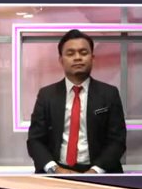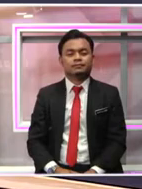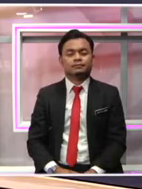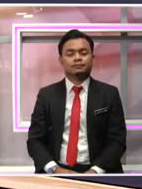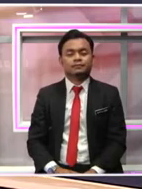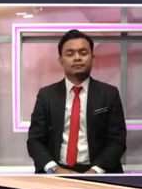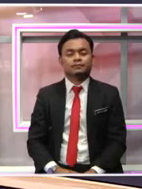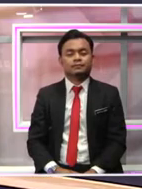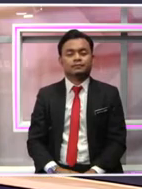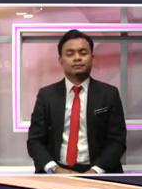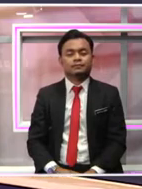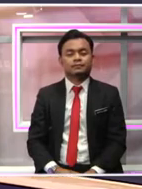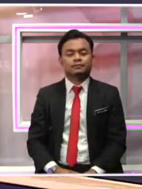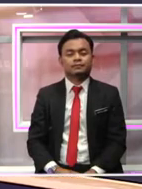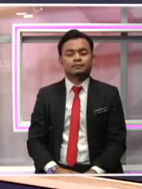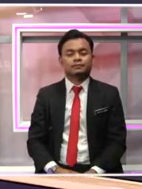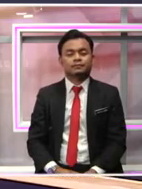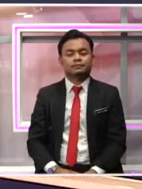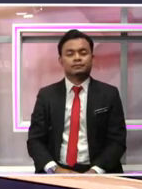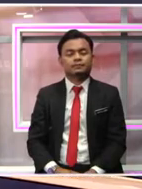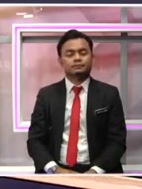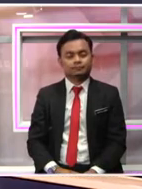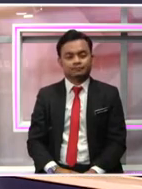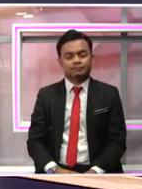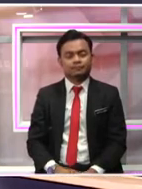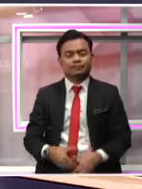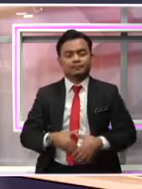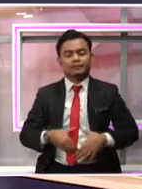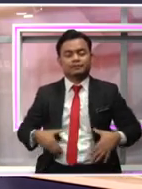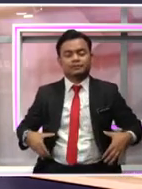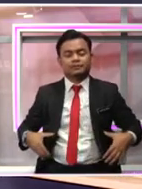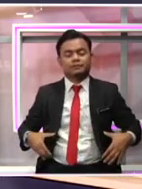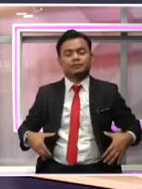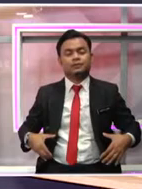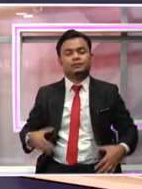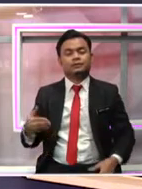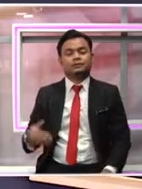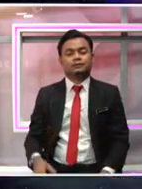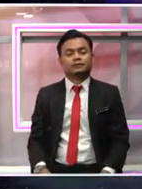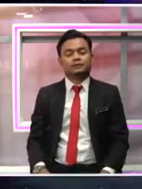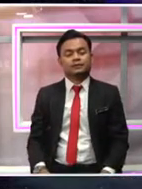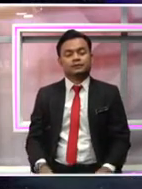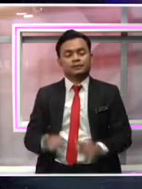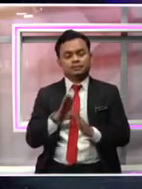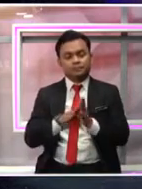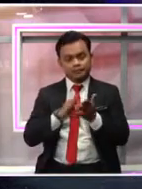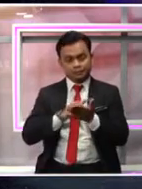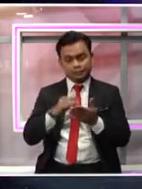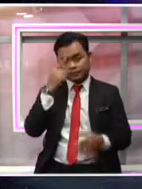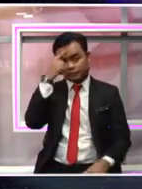khusus sebagai tempat menyimpan makanan pada jagung tahlil dan Sabah diucapkan Nisa